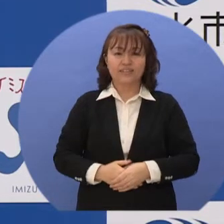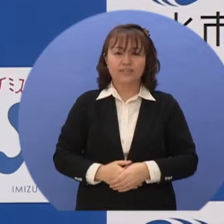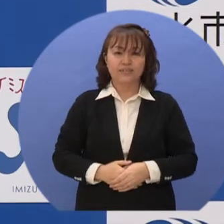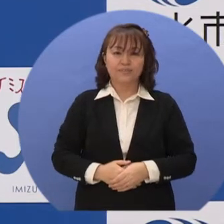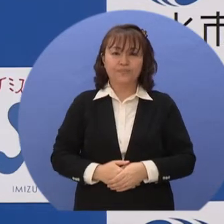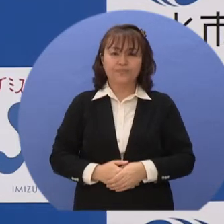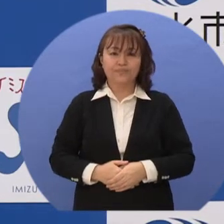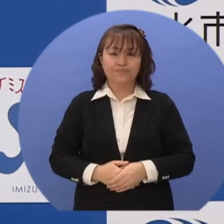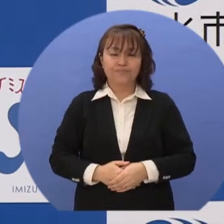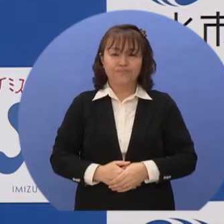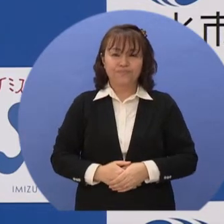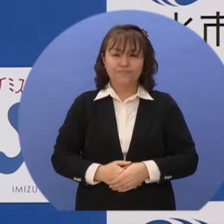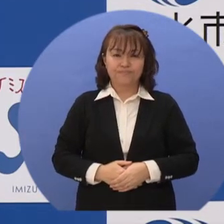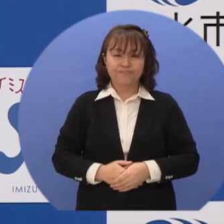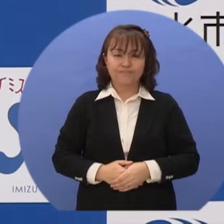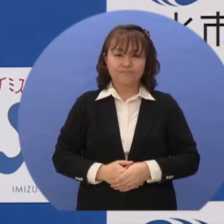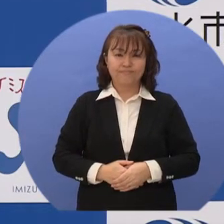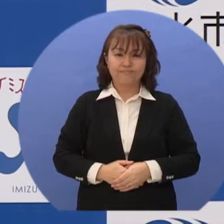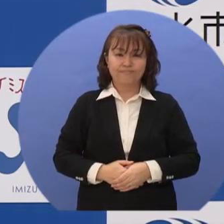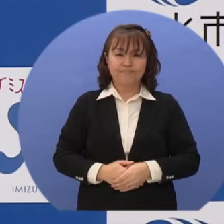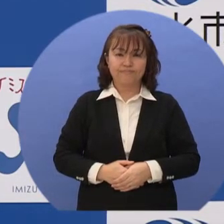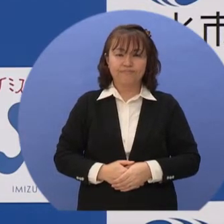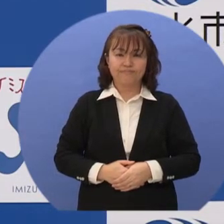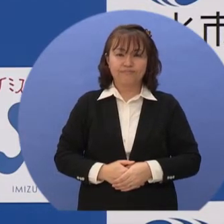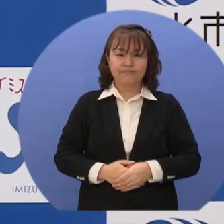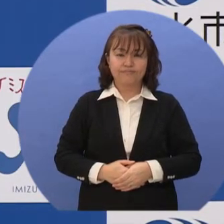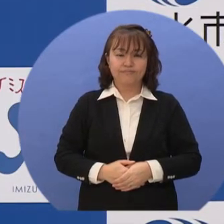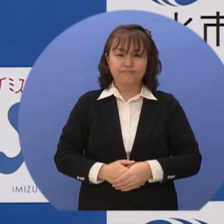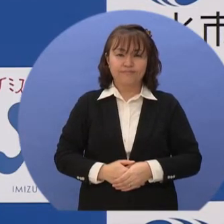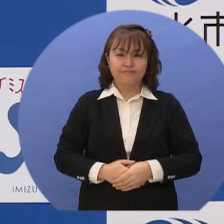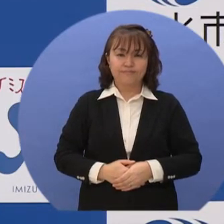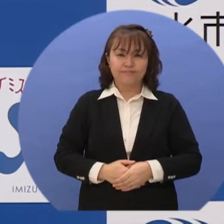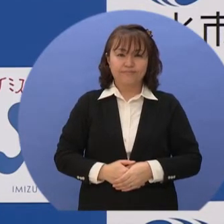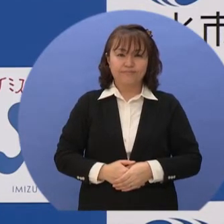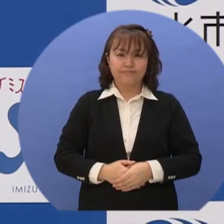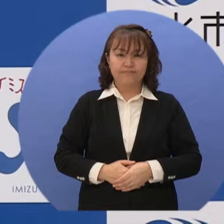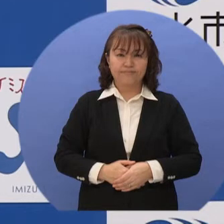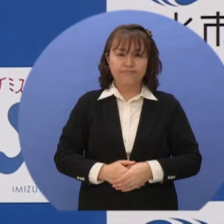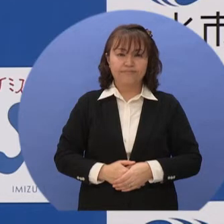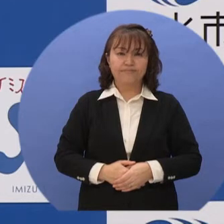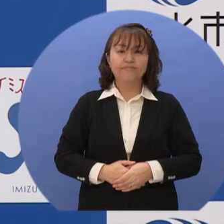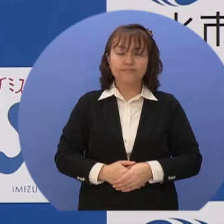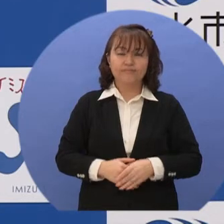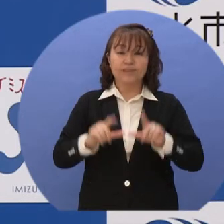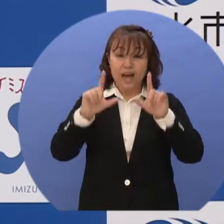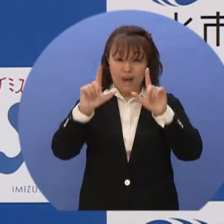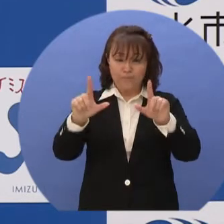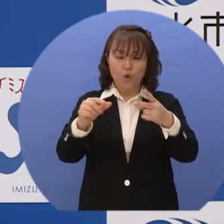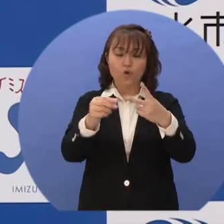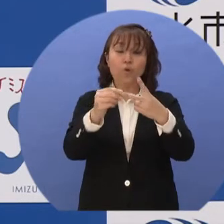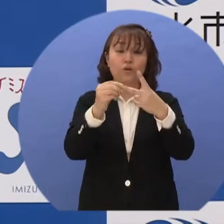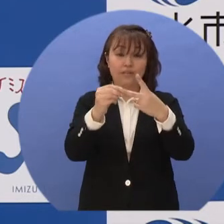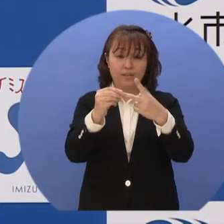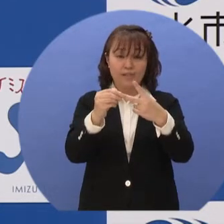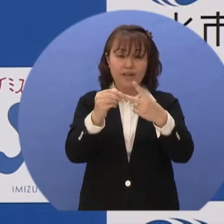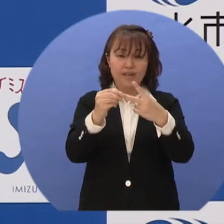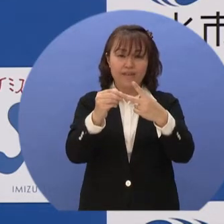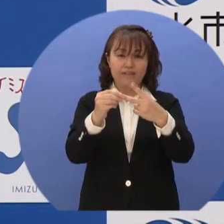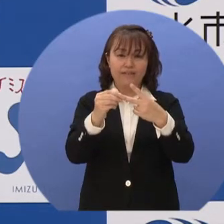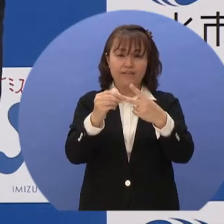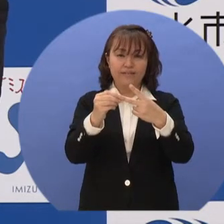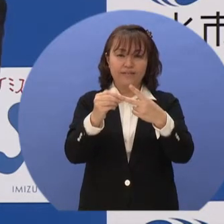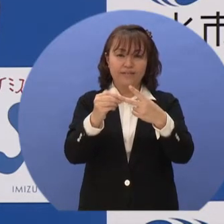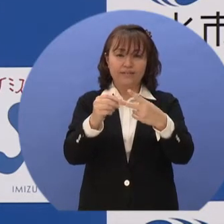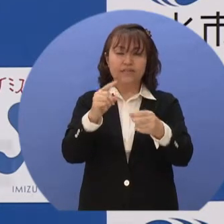ますはいえあとえ報告事項の2点目であります